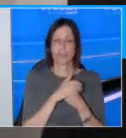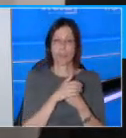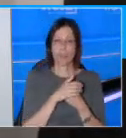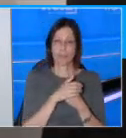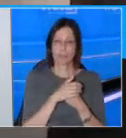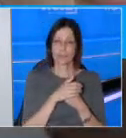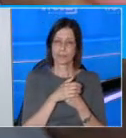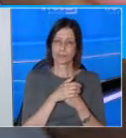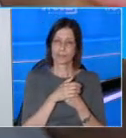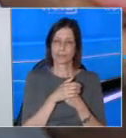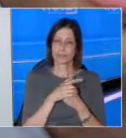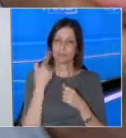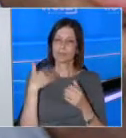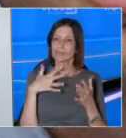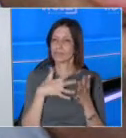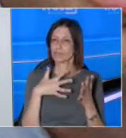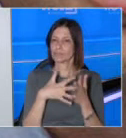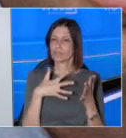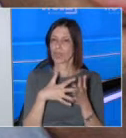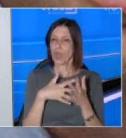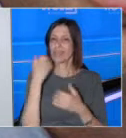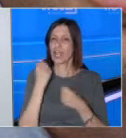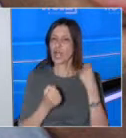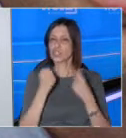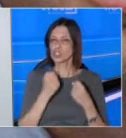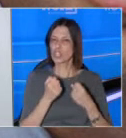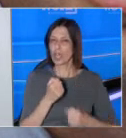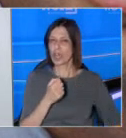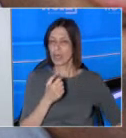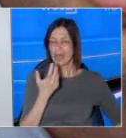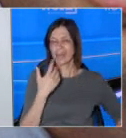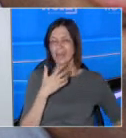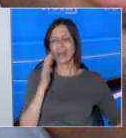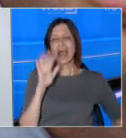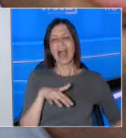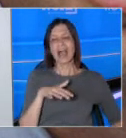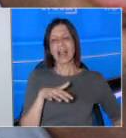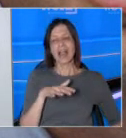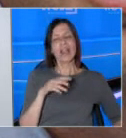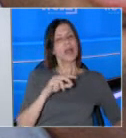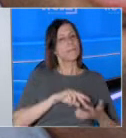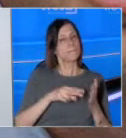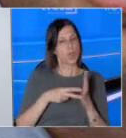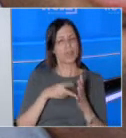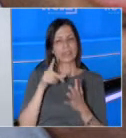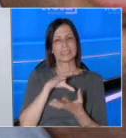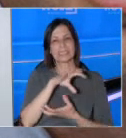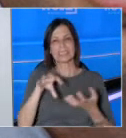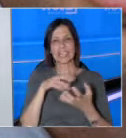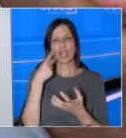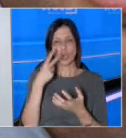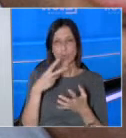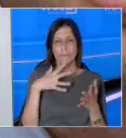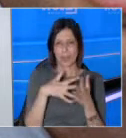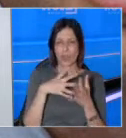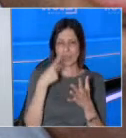כן, מתחו ביקורת מאוד קשה על הפוליטיקאים, כי זו שערה שראינו ביקורת, אתם